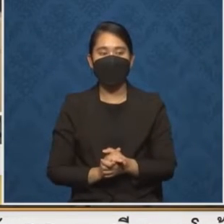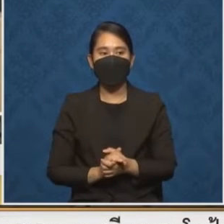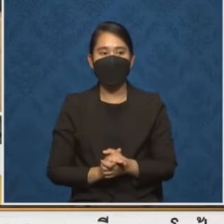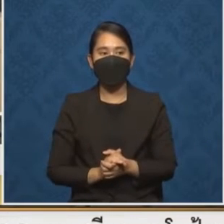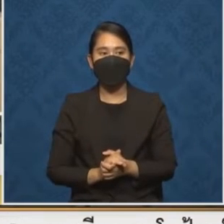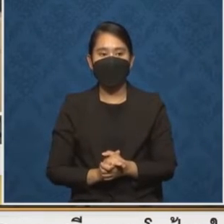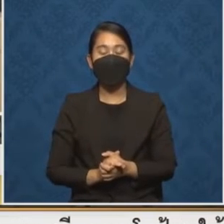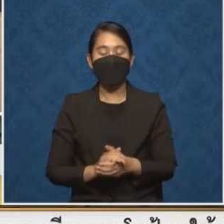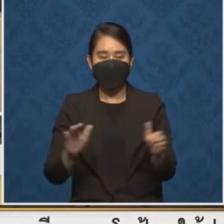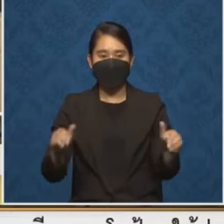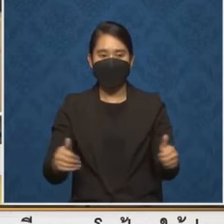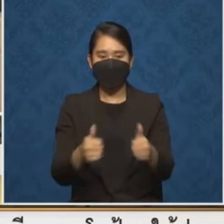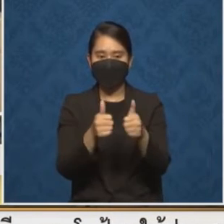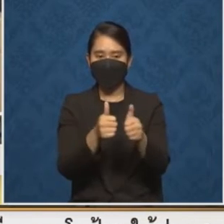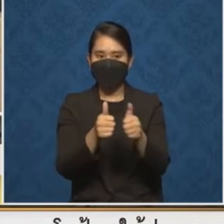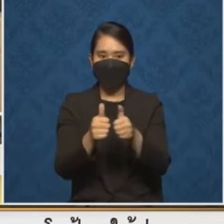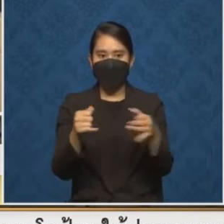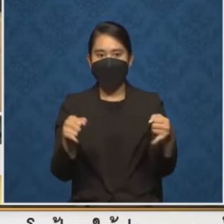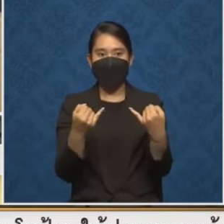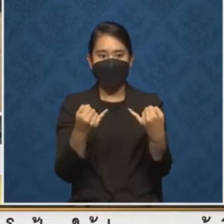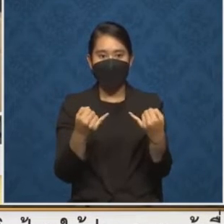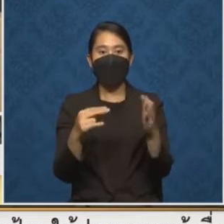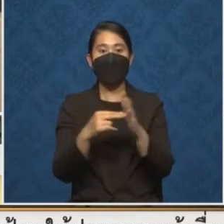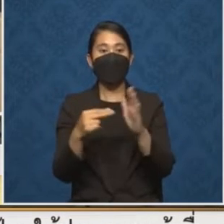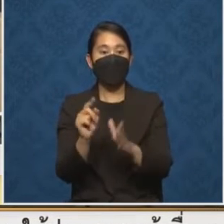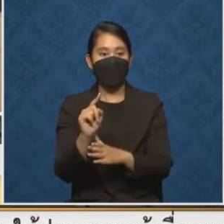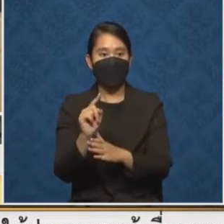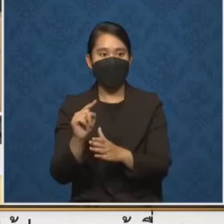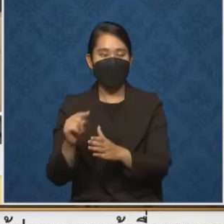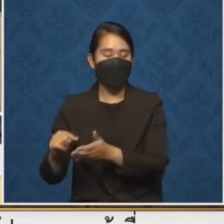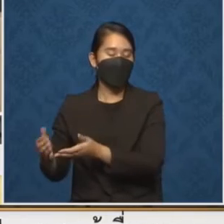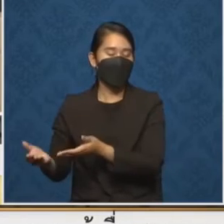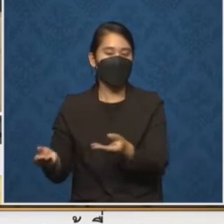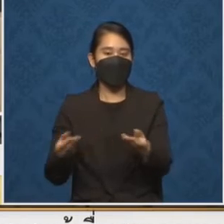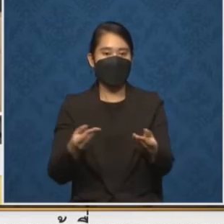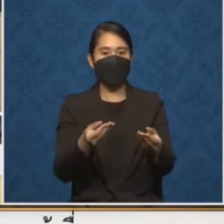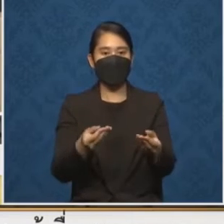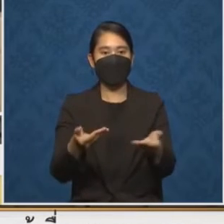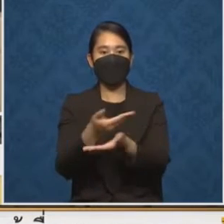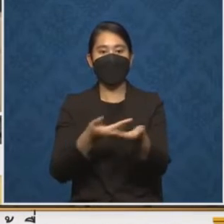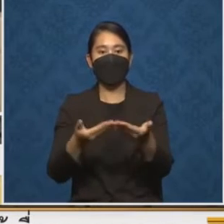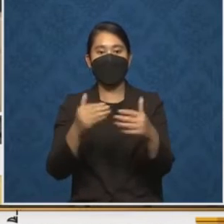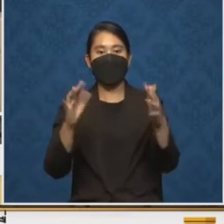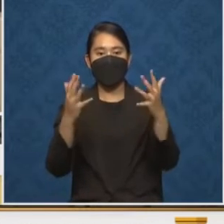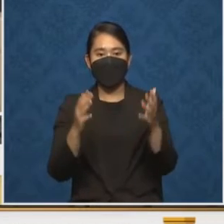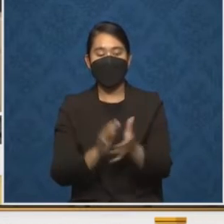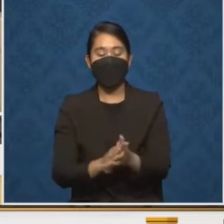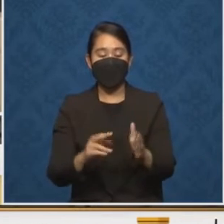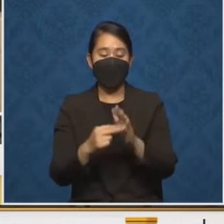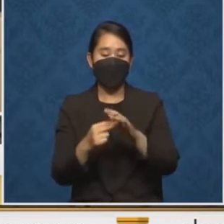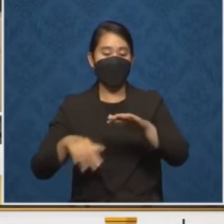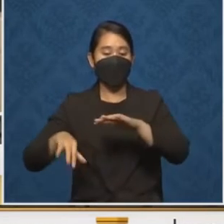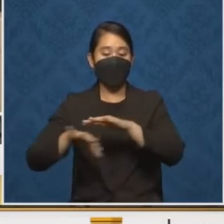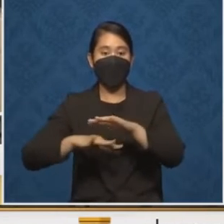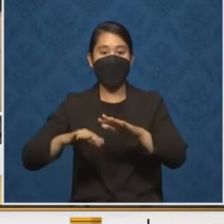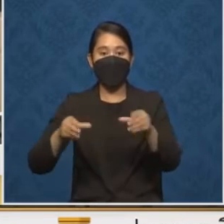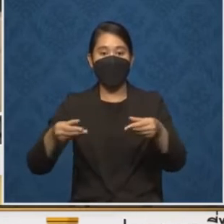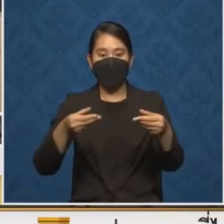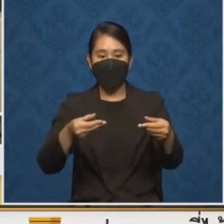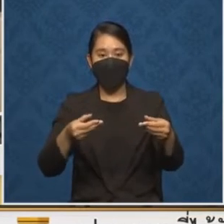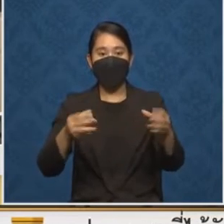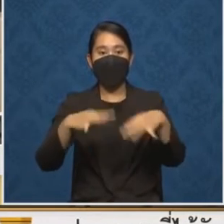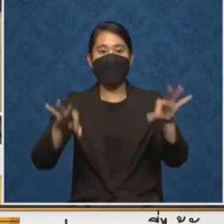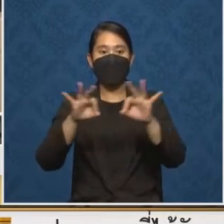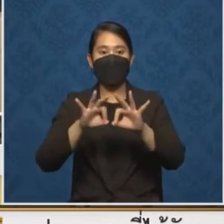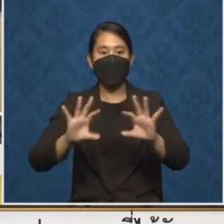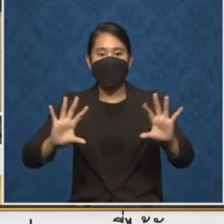ที่ไปสู้คดีเนี่นะครับไมไดมีการนำสู่กระบวนกพิันาหกฐานบางเรื่องทเปหัฐานสำคญ